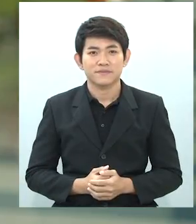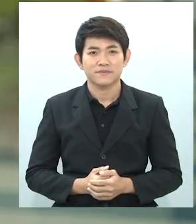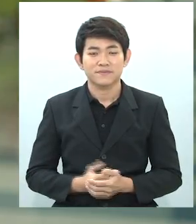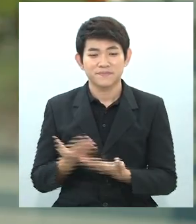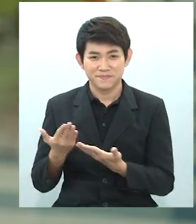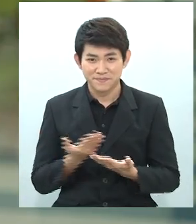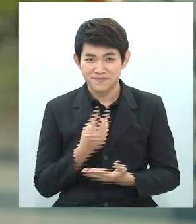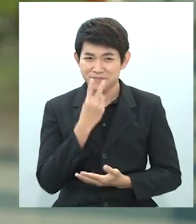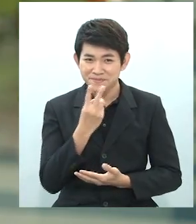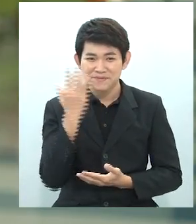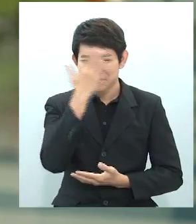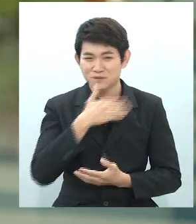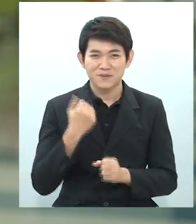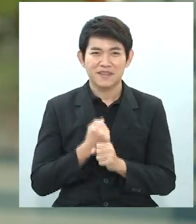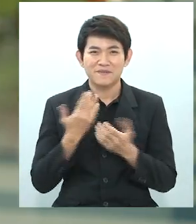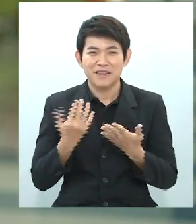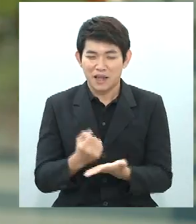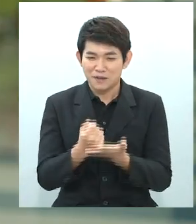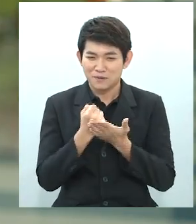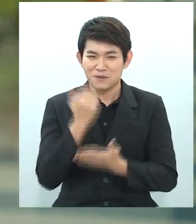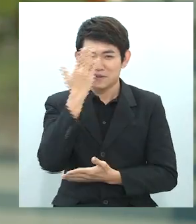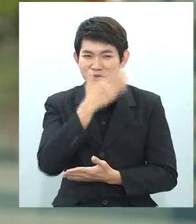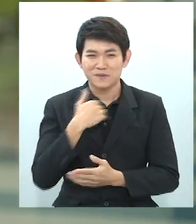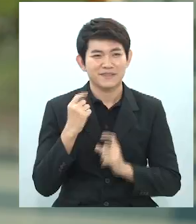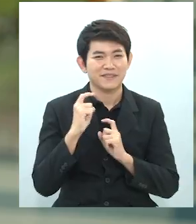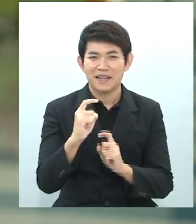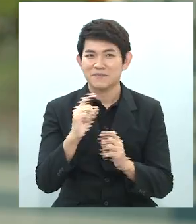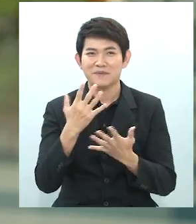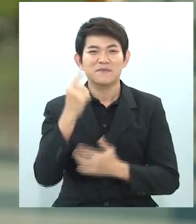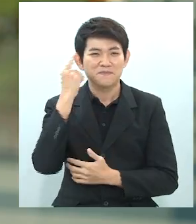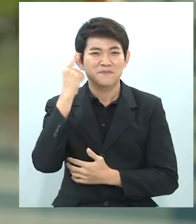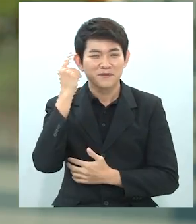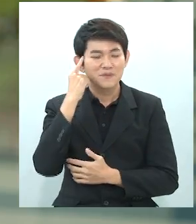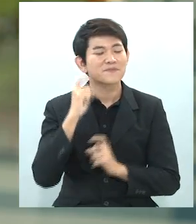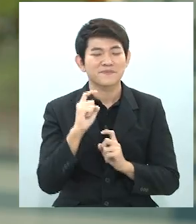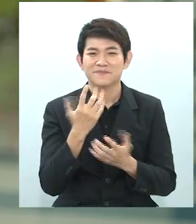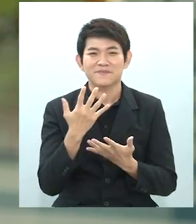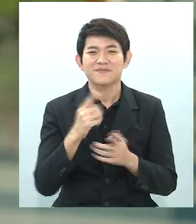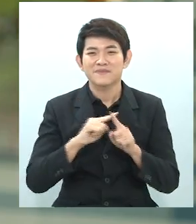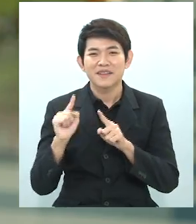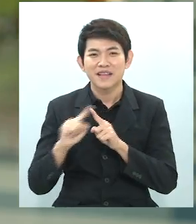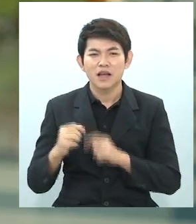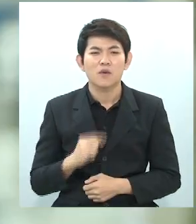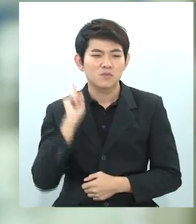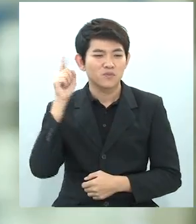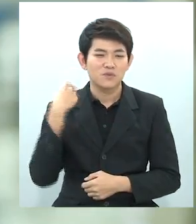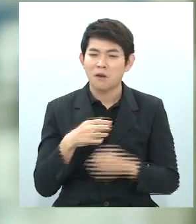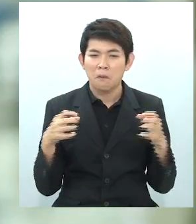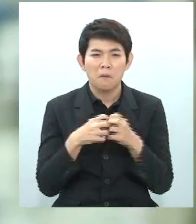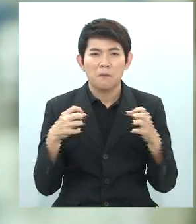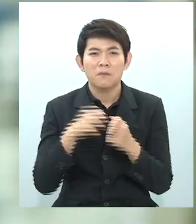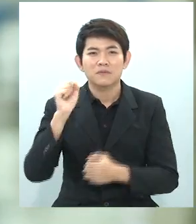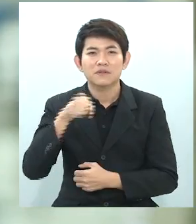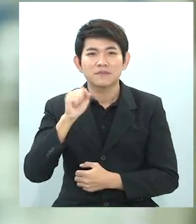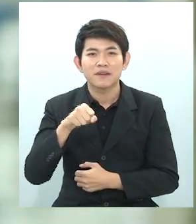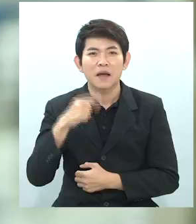ขอต้อนรับคุณผู้ชมเข้าสู่รายการสวยศาสตร์ศาสตร์แห่งความสวยที่จะช่วยให้คุณสวยอย่างมีสติและปลอดภัยค่ะโอ้ยเป็นผู้หญิงนี่มันวุ่นวายมากเลยนะคะคุณผู้